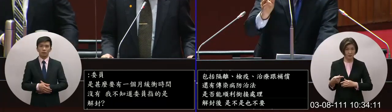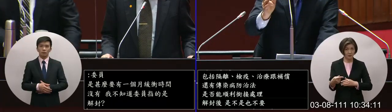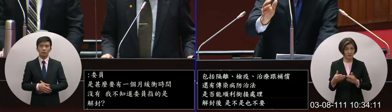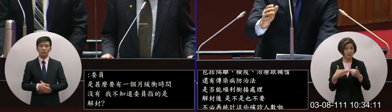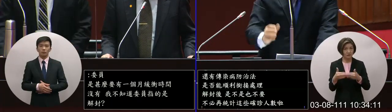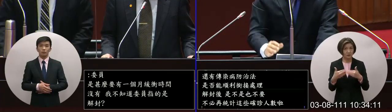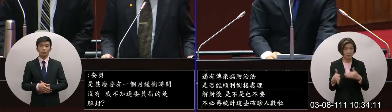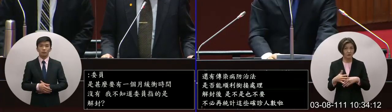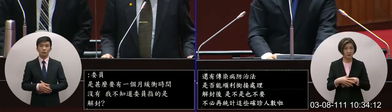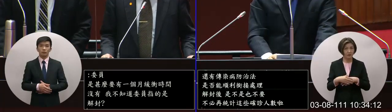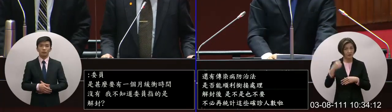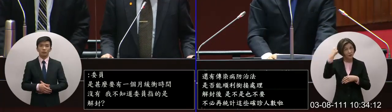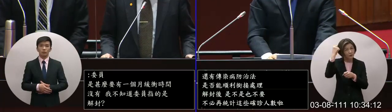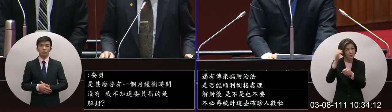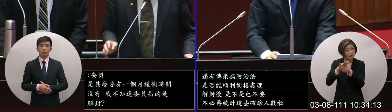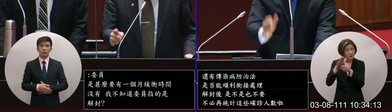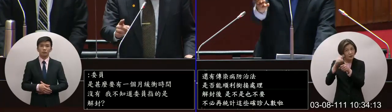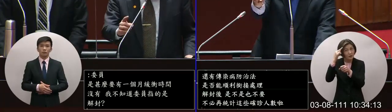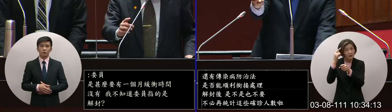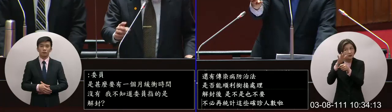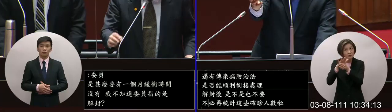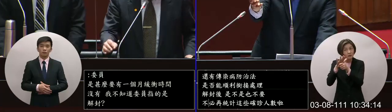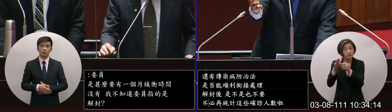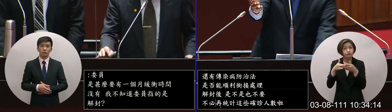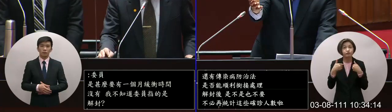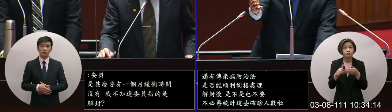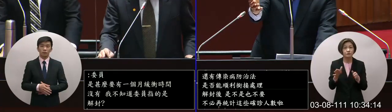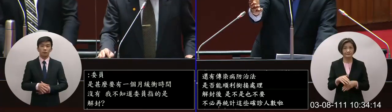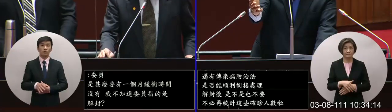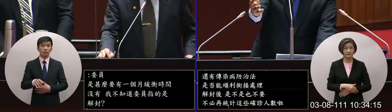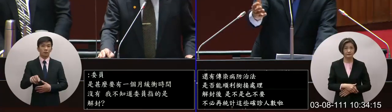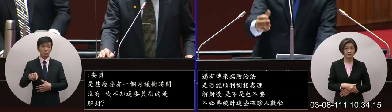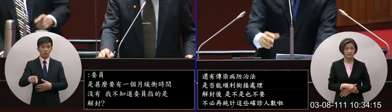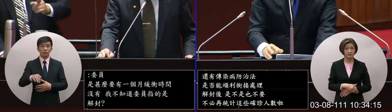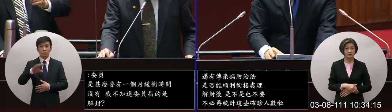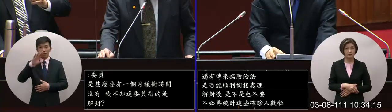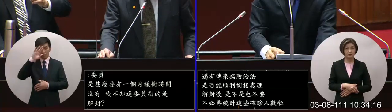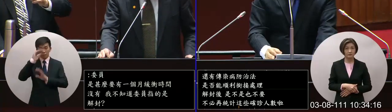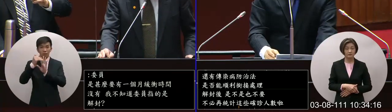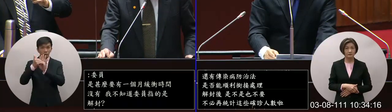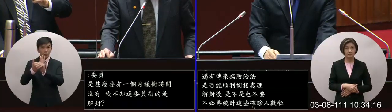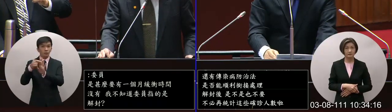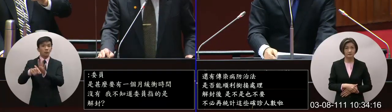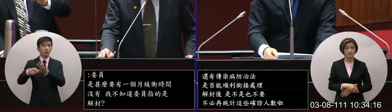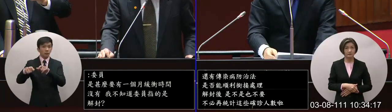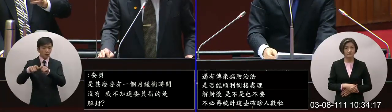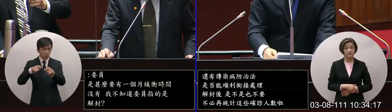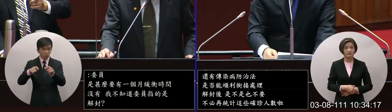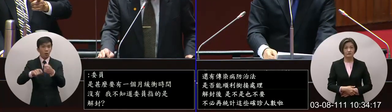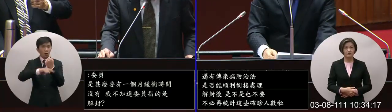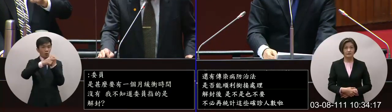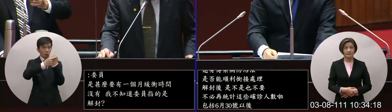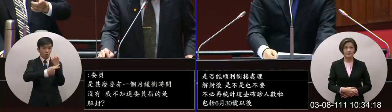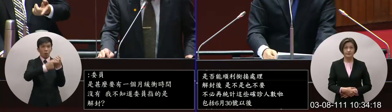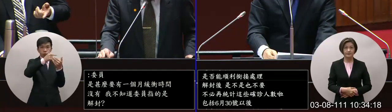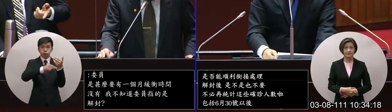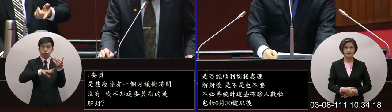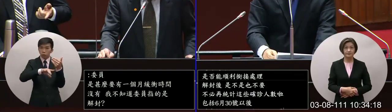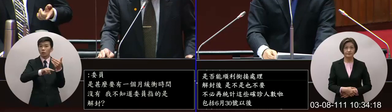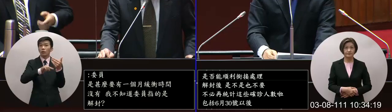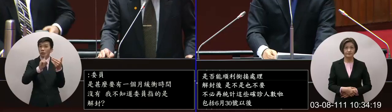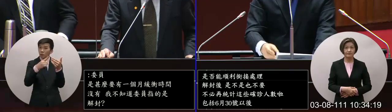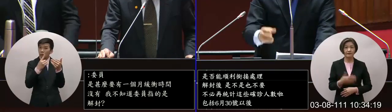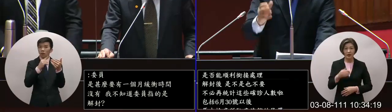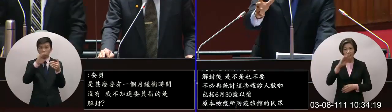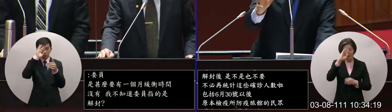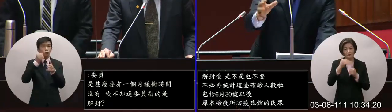这个住满检疫的天数？这些都是 这个相关防疫这措施，我们的法源基础是传染病防治法。